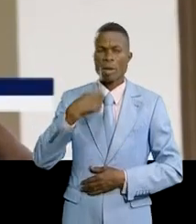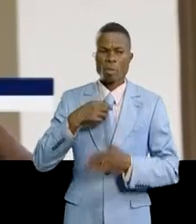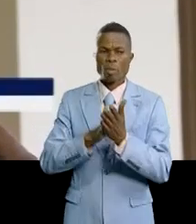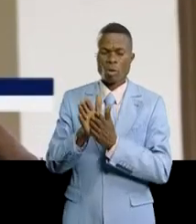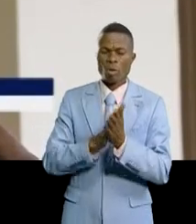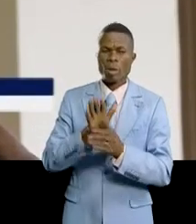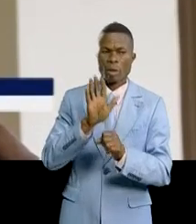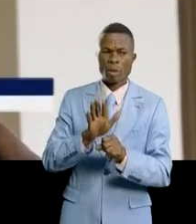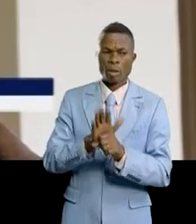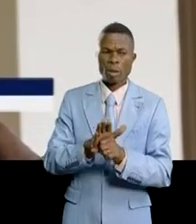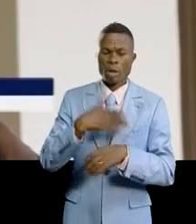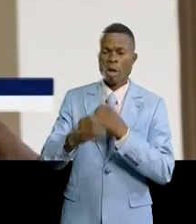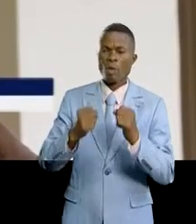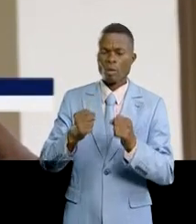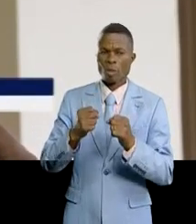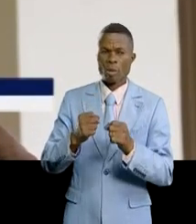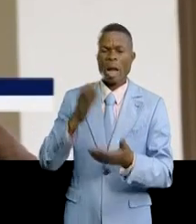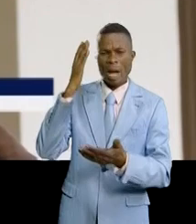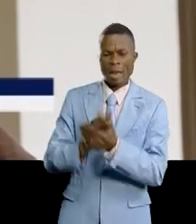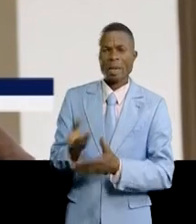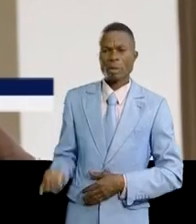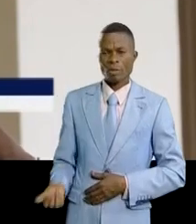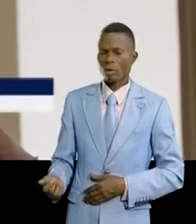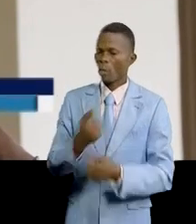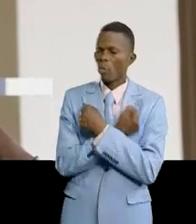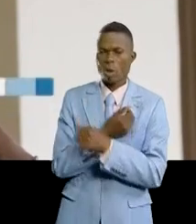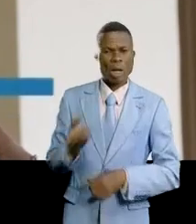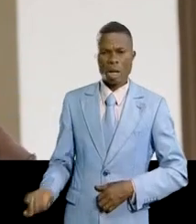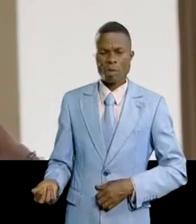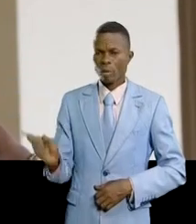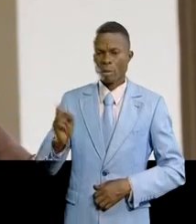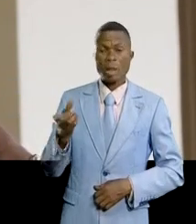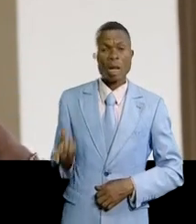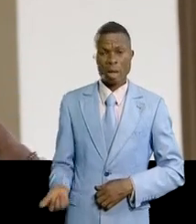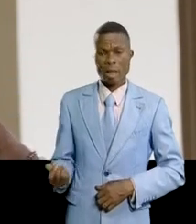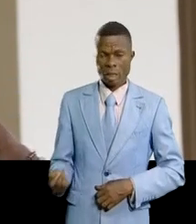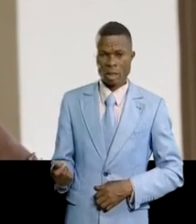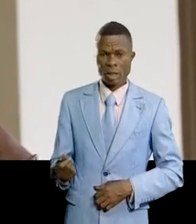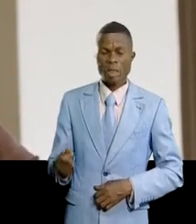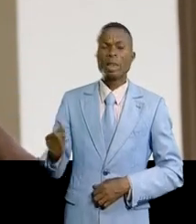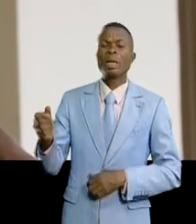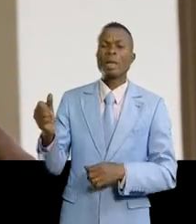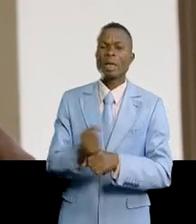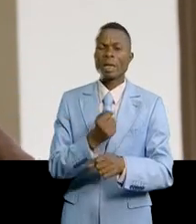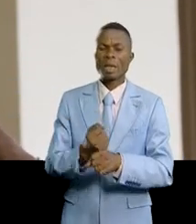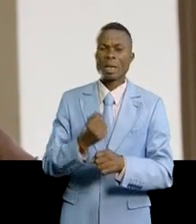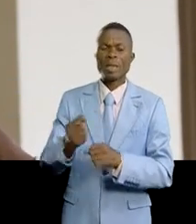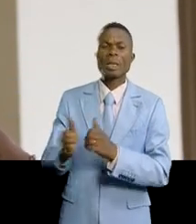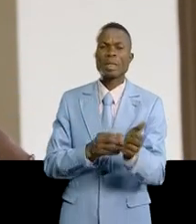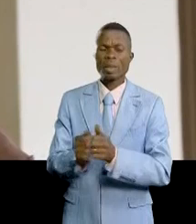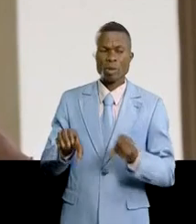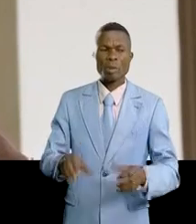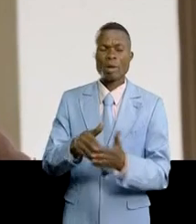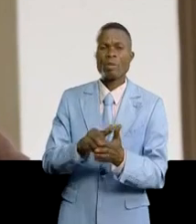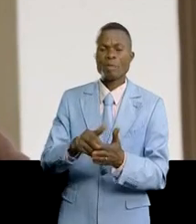vraiment, me battre contre, c'est la corruption. Je n'aime pas la corruption parce que la corruption fait partie des faiblesses, des plus grandes faiblesses qui